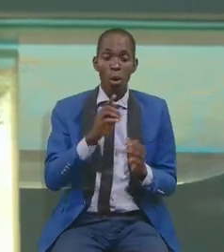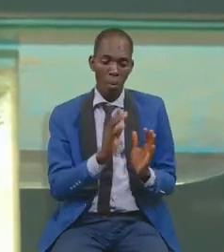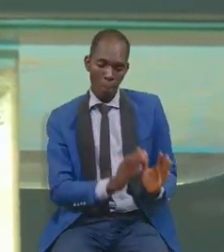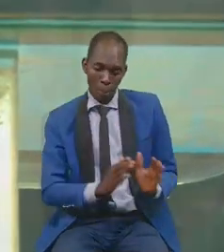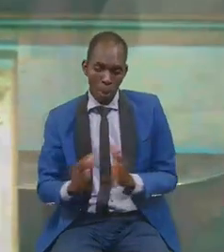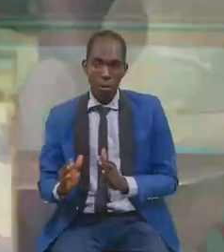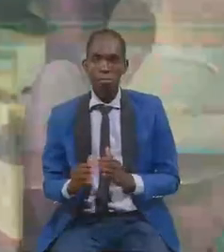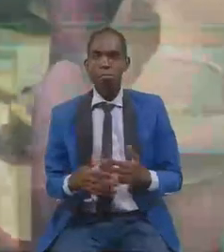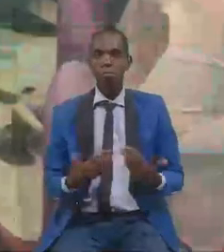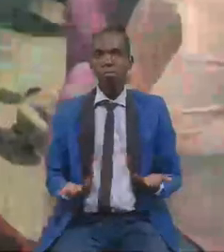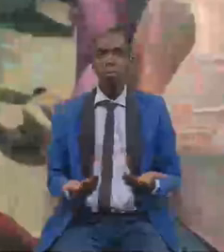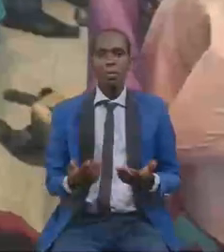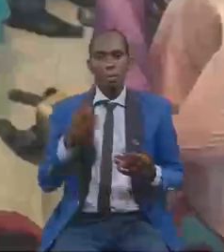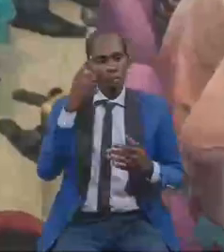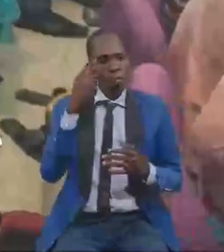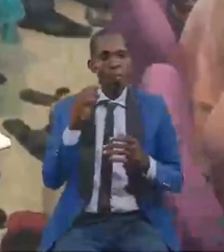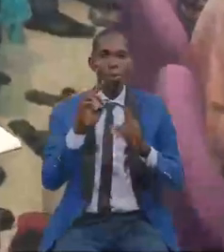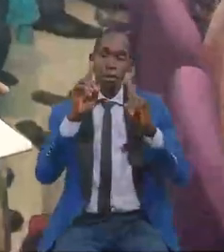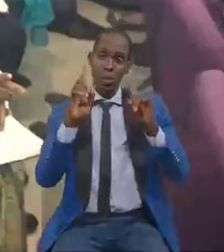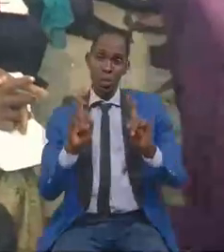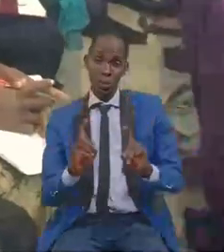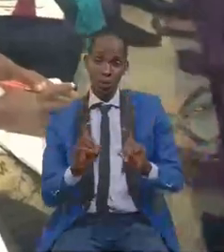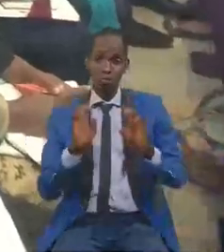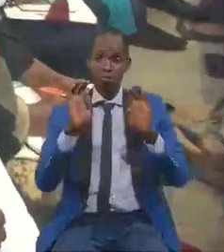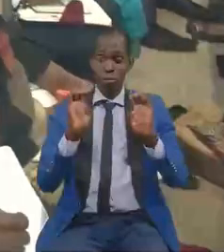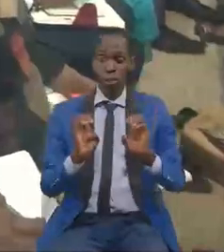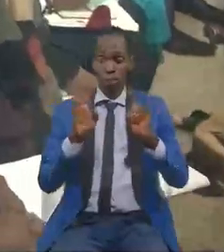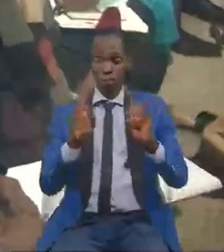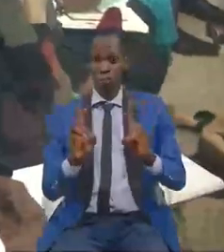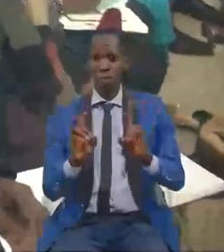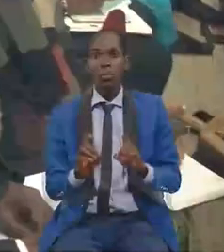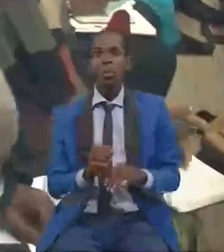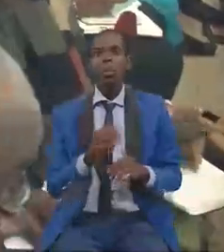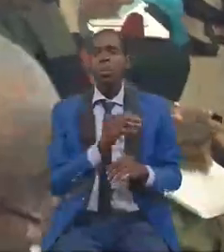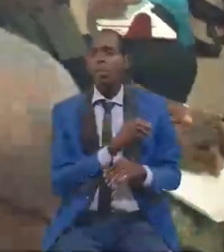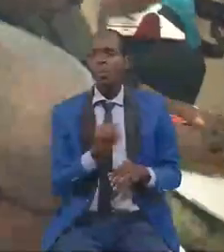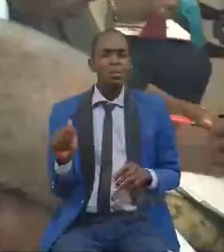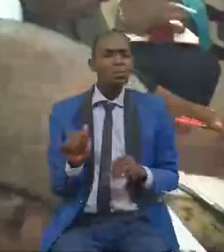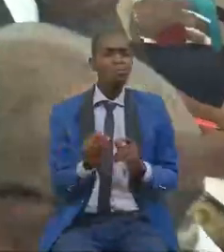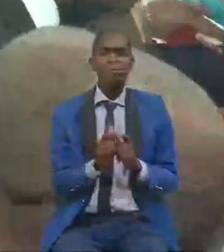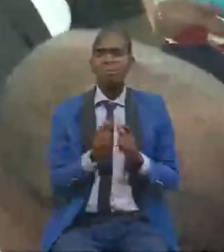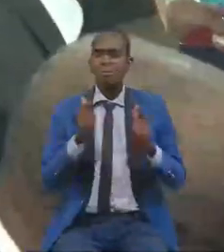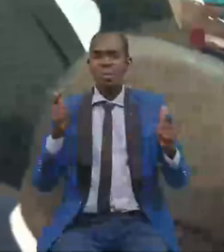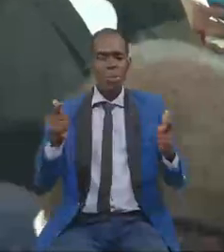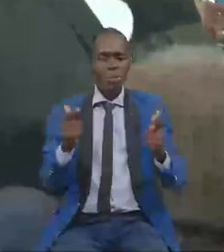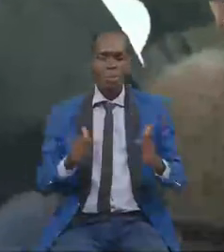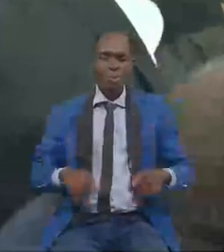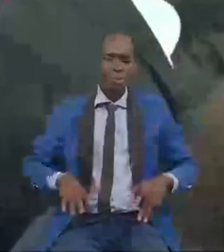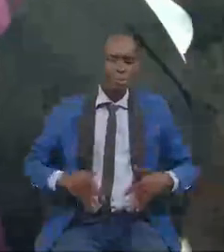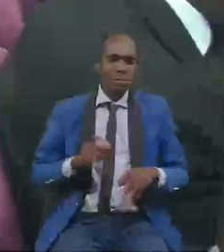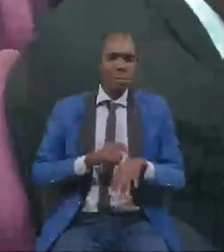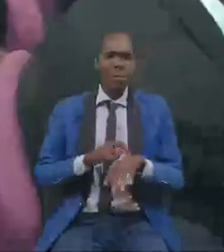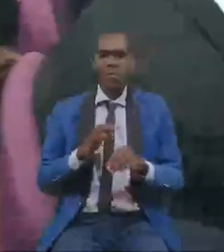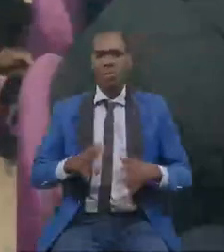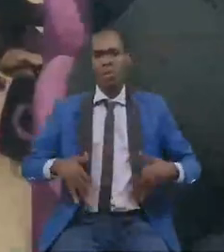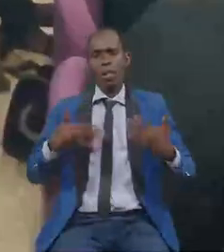pour de grandes compositions, de grands examens et un moment de défi dans votre vie. Et